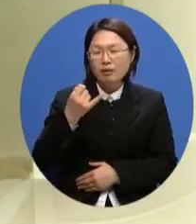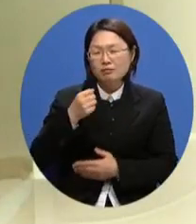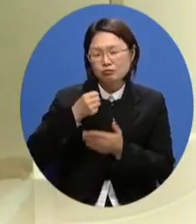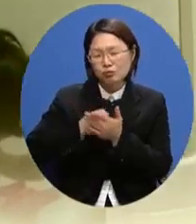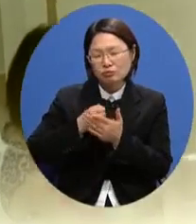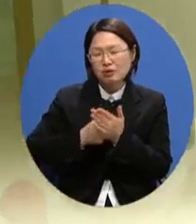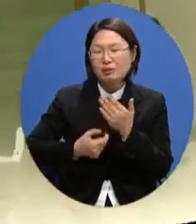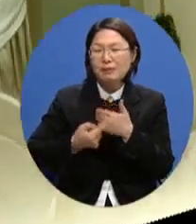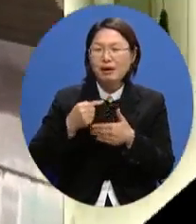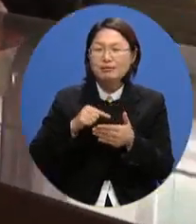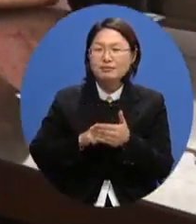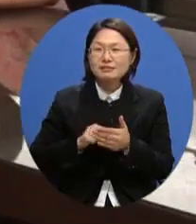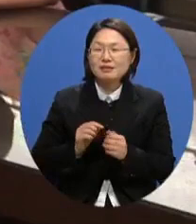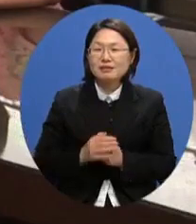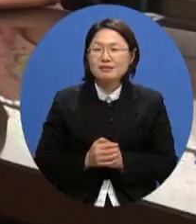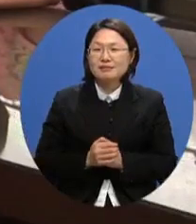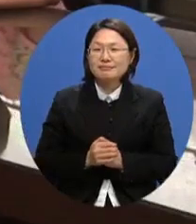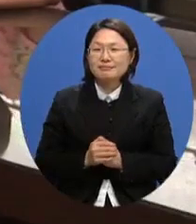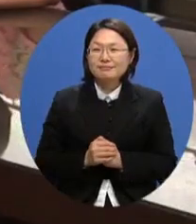마음입니다.